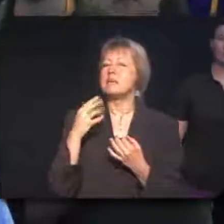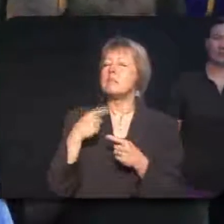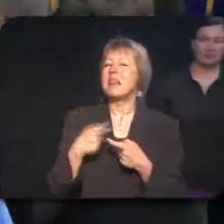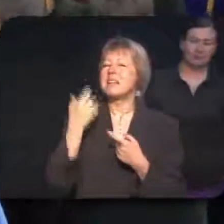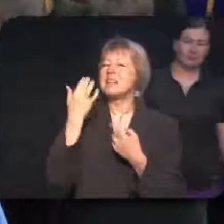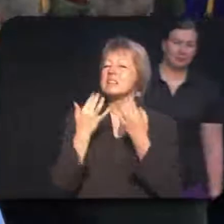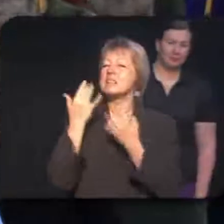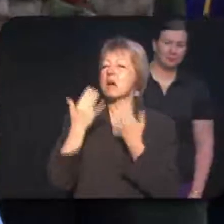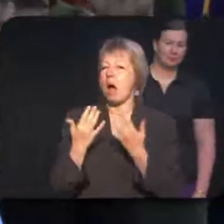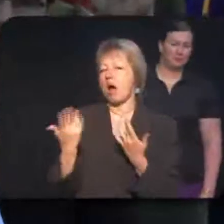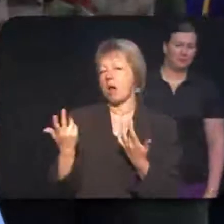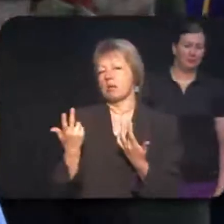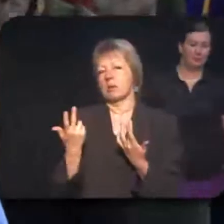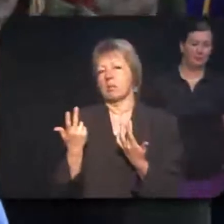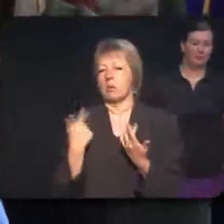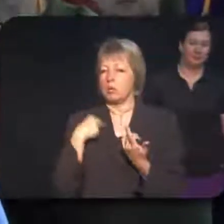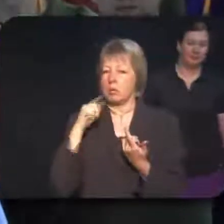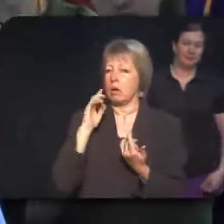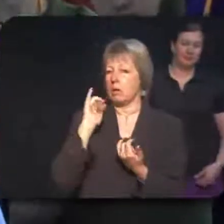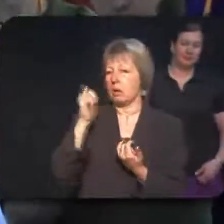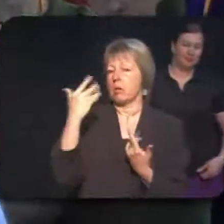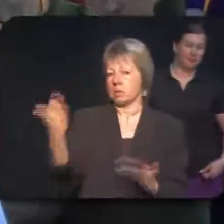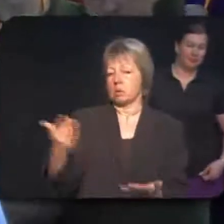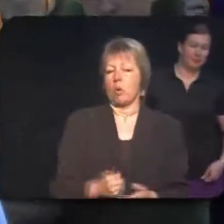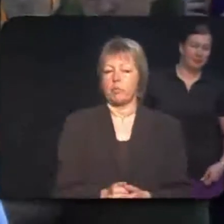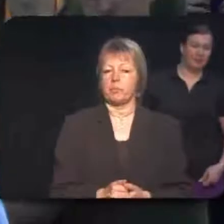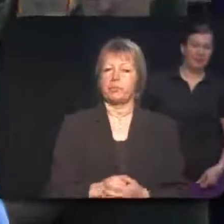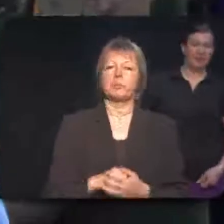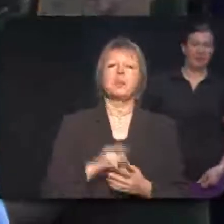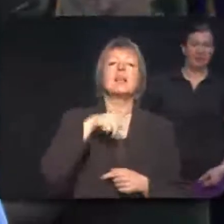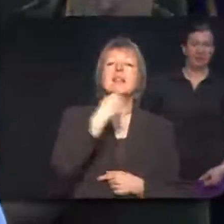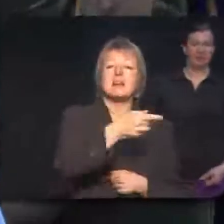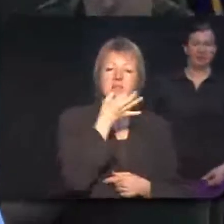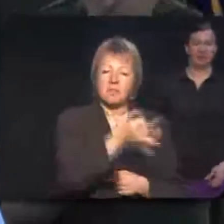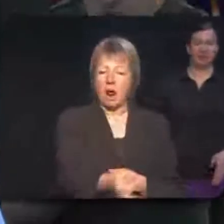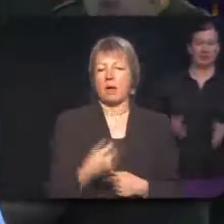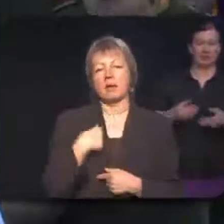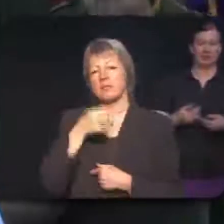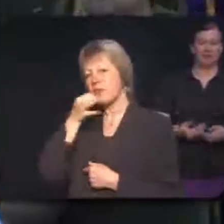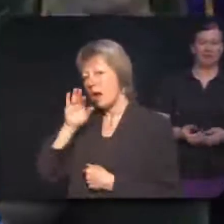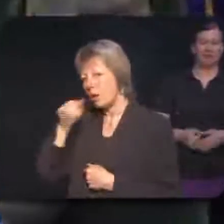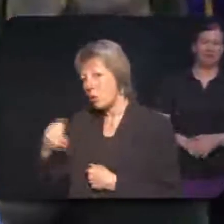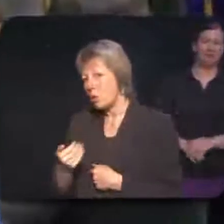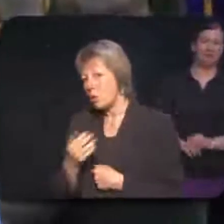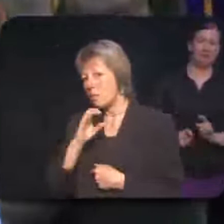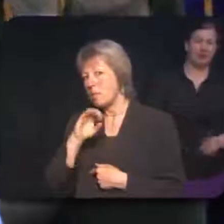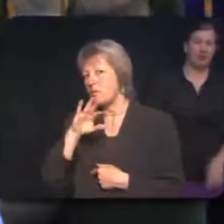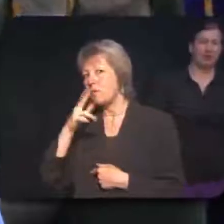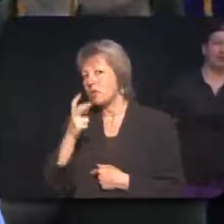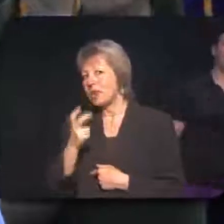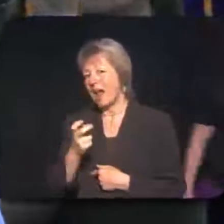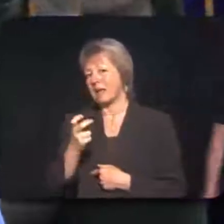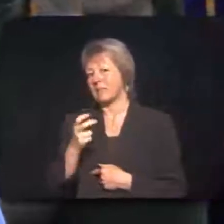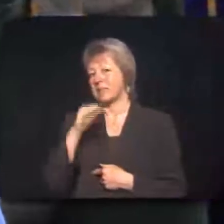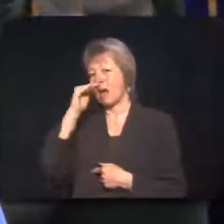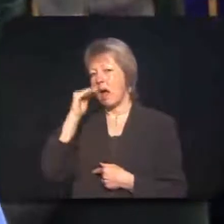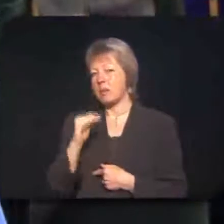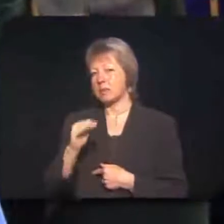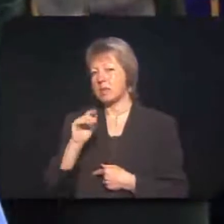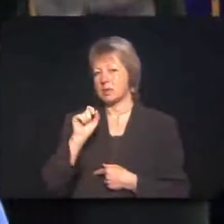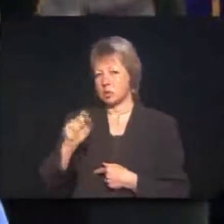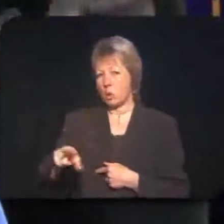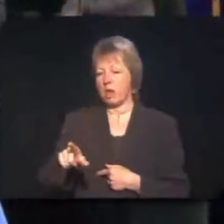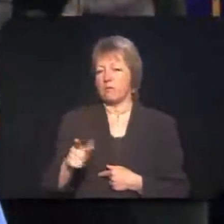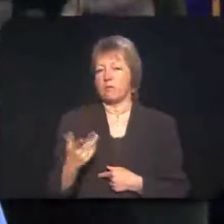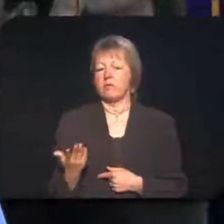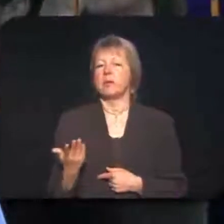ich habe eine frage zum 035 Absatz 12 und zwar wenn ich das richtig interpretiere steht da drin dass